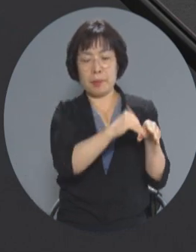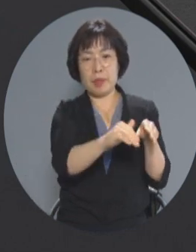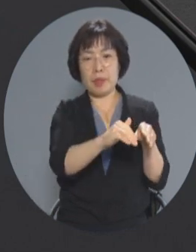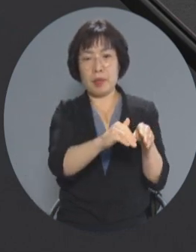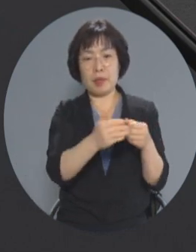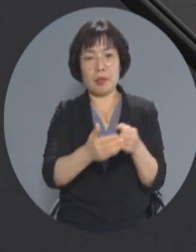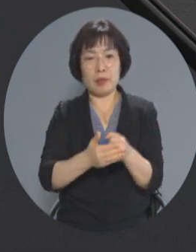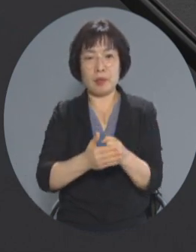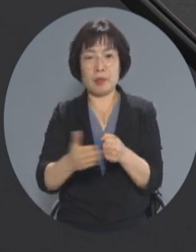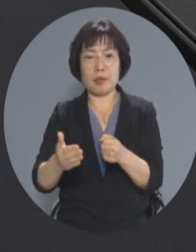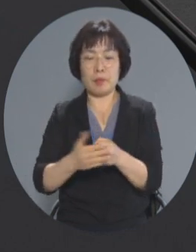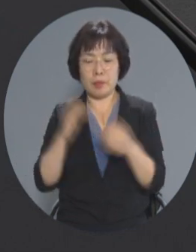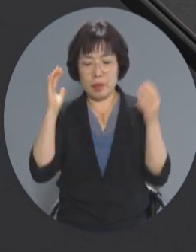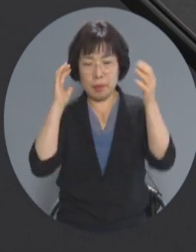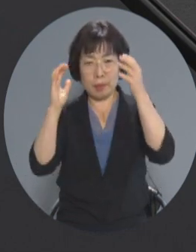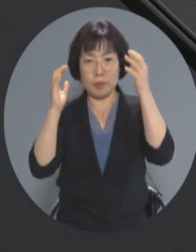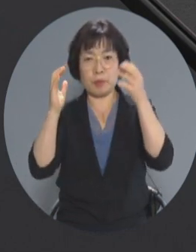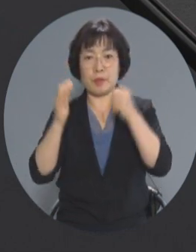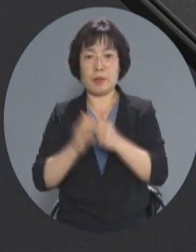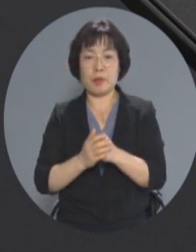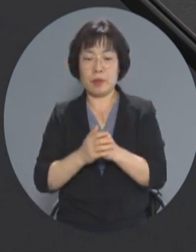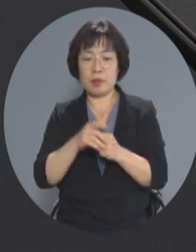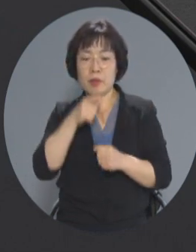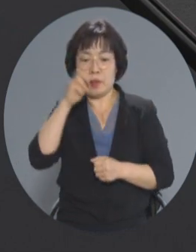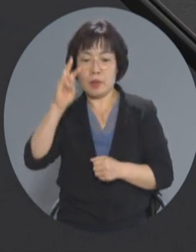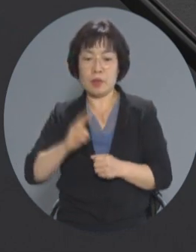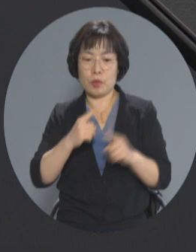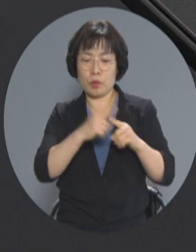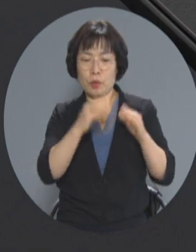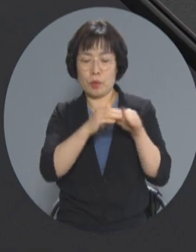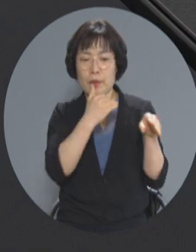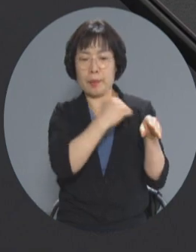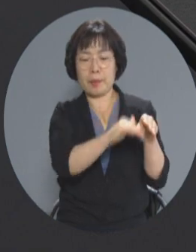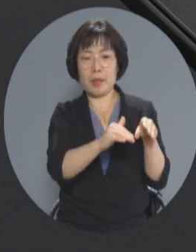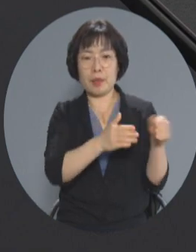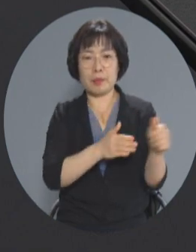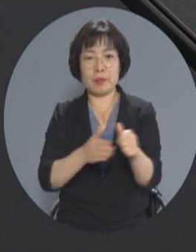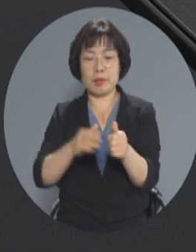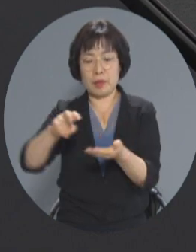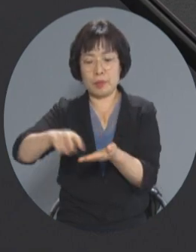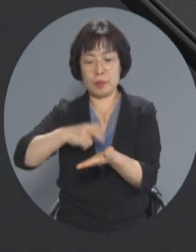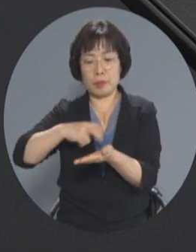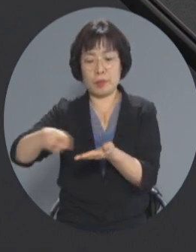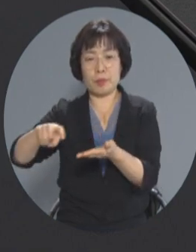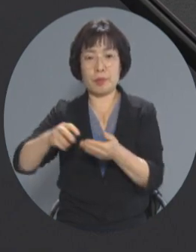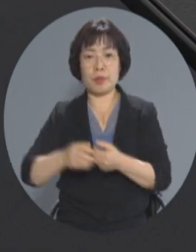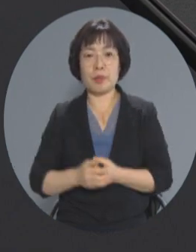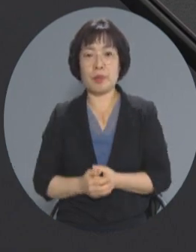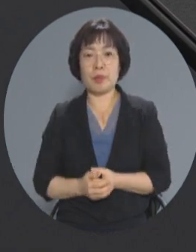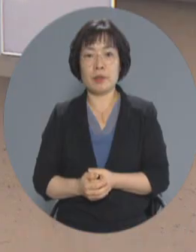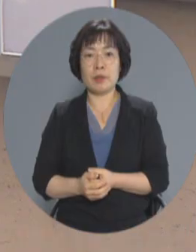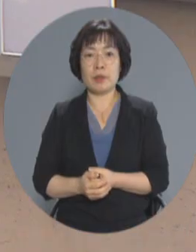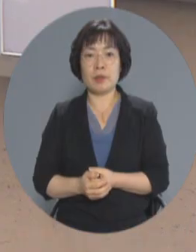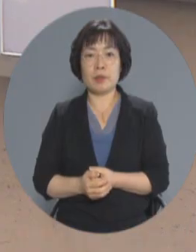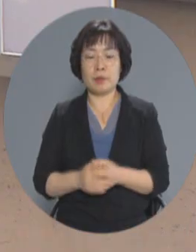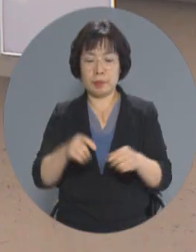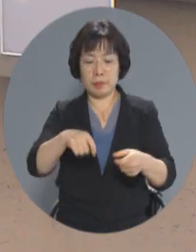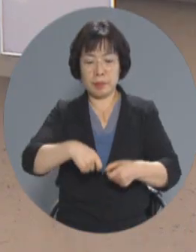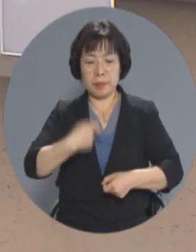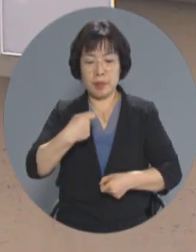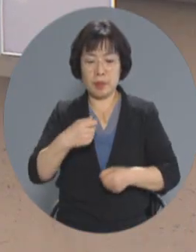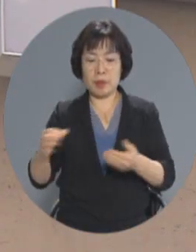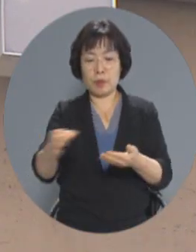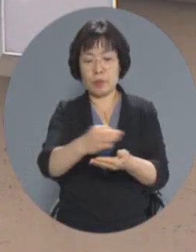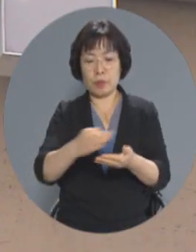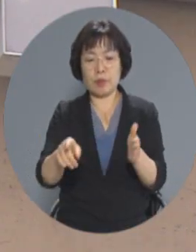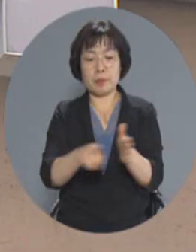보내야 하기 때문에 복잡하다며 여천 은파교회의 계좌로 바로 보내라는 내용이 적혀 있습니다. 실제로는 헌금을